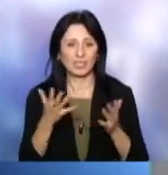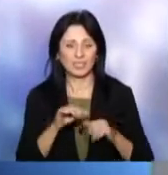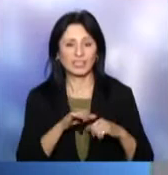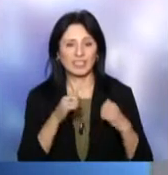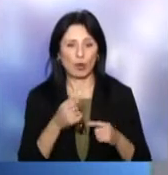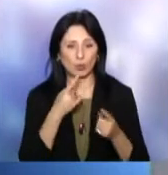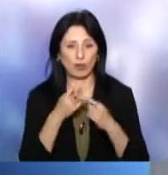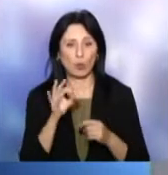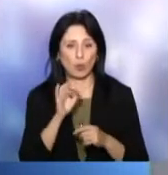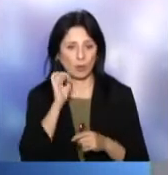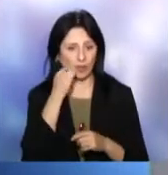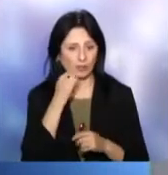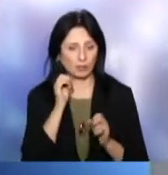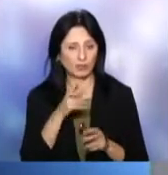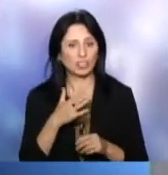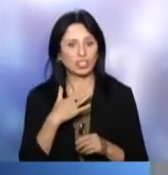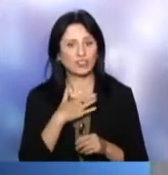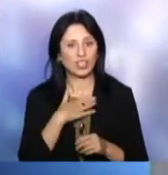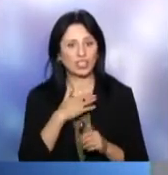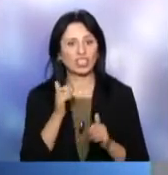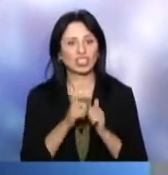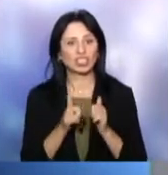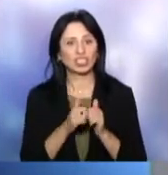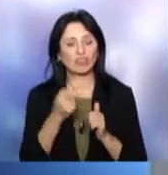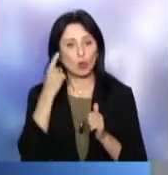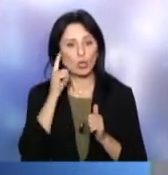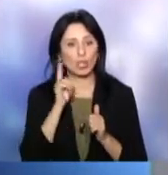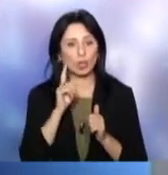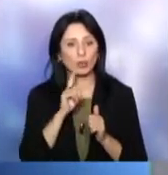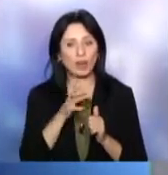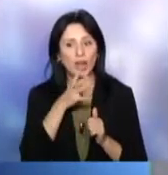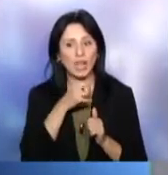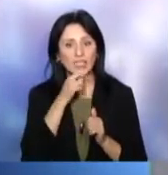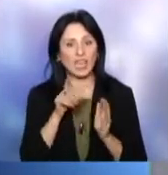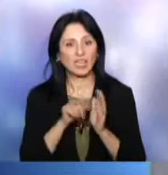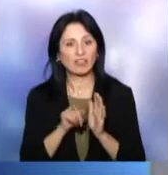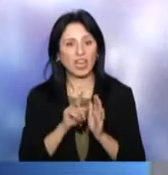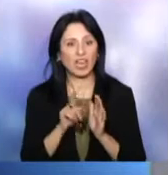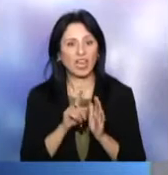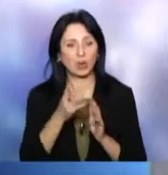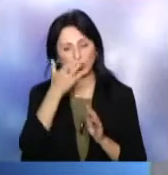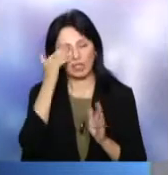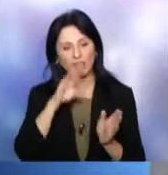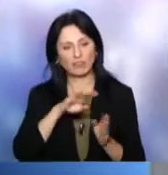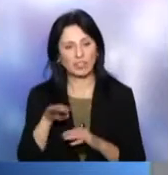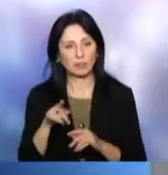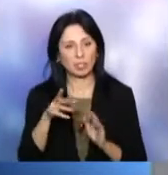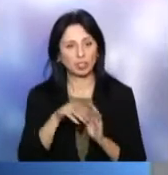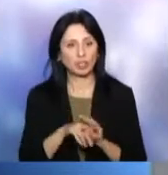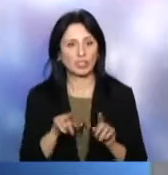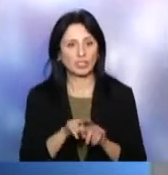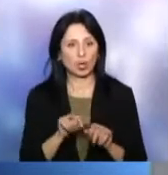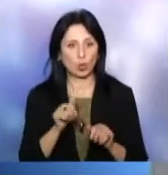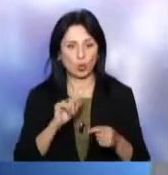რომ ჩვენ ხშირად გგონია, რომ ასაკთან ერთად რაღაცები უნდა დავივიწყოთ. მათ შორის ისიც,